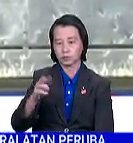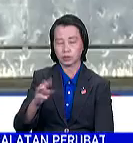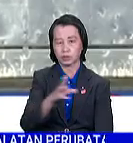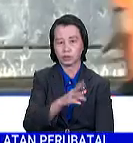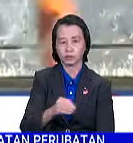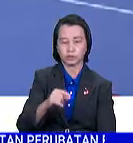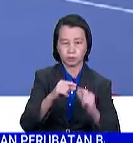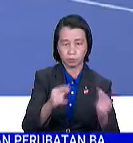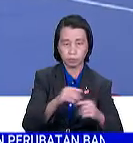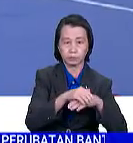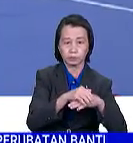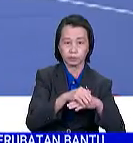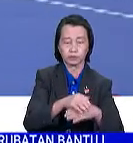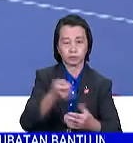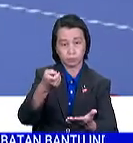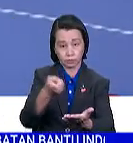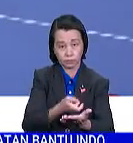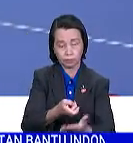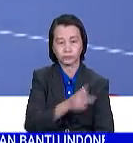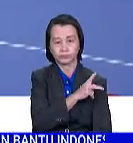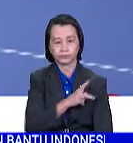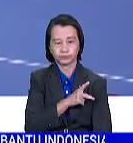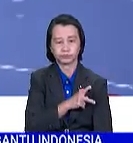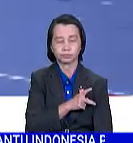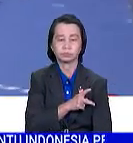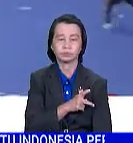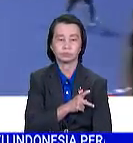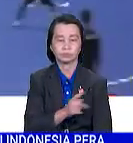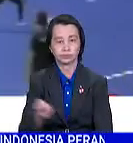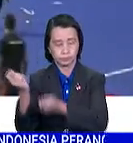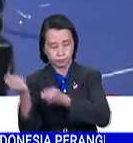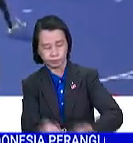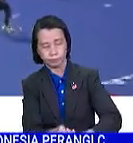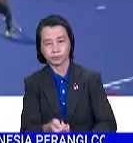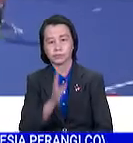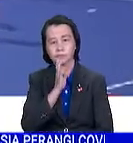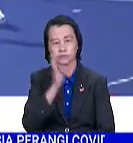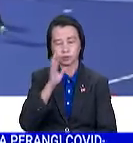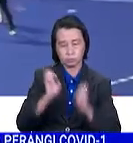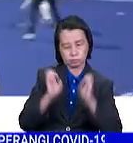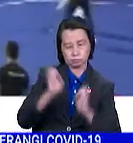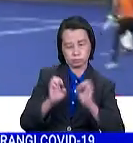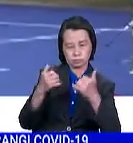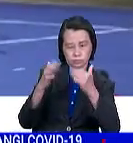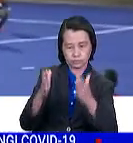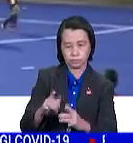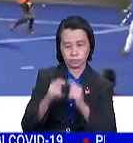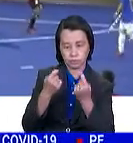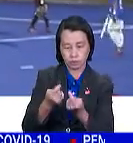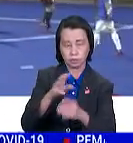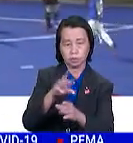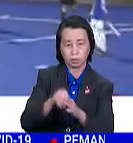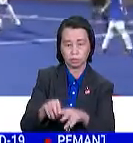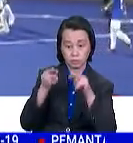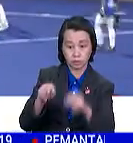Great Britain Hoki. Dalam hari itu, Ketua Jurulatih Arul Savaraj menyatakan beliau akan menilai prestasi skuad bimbingannya